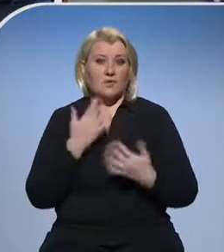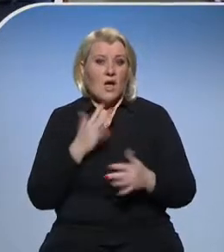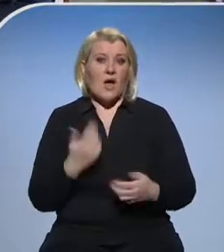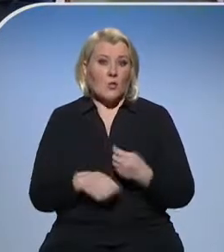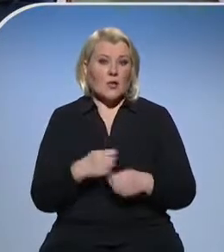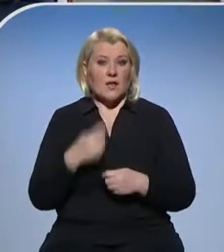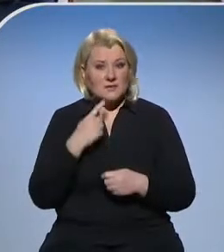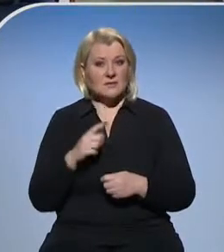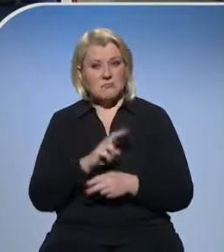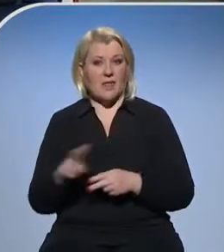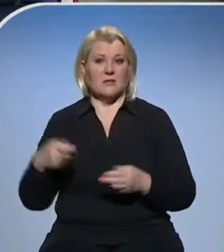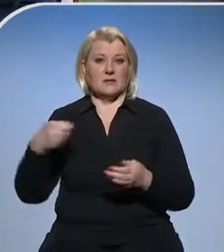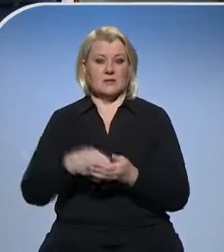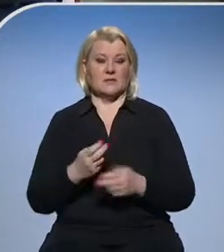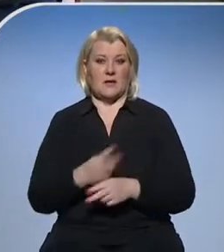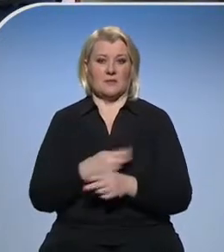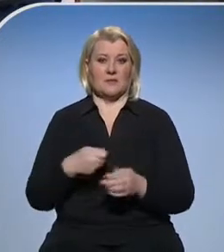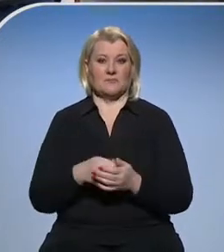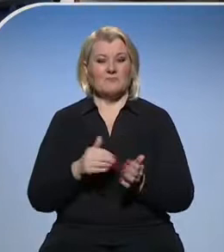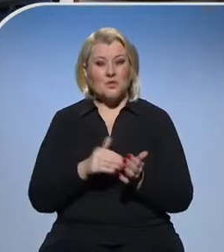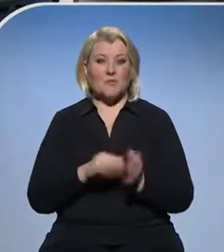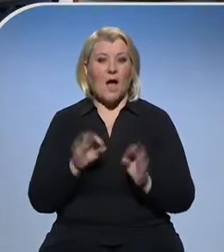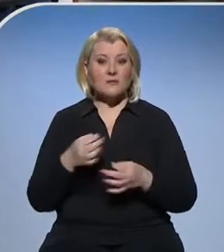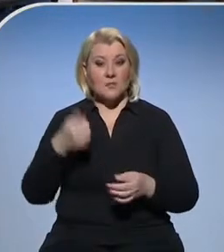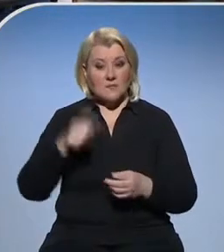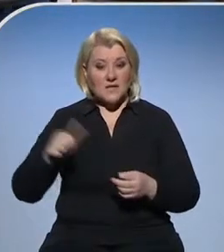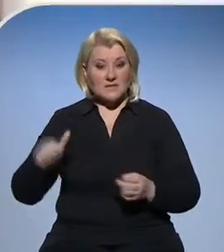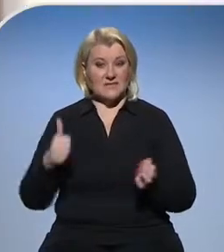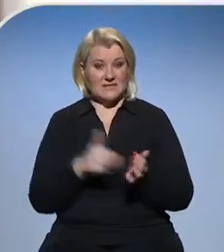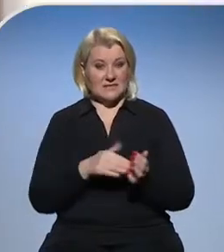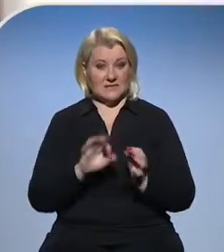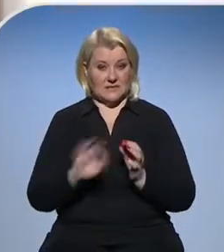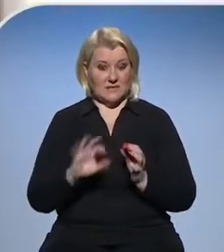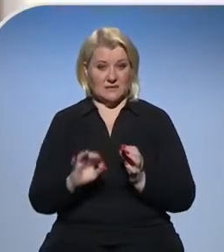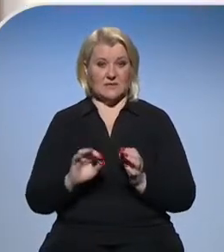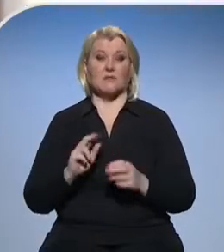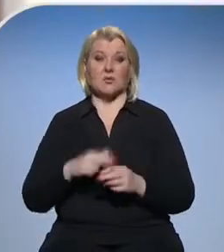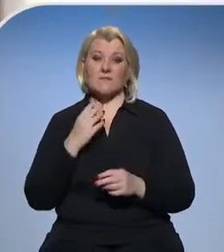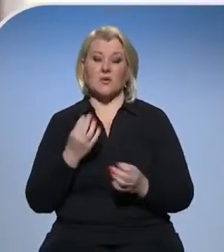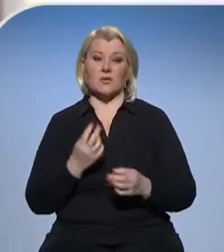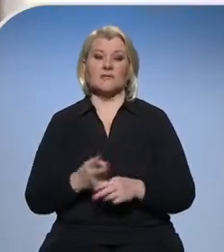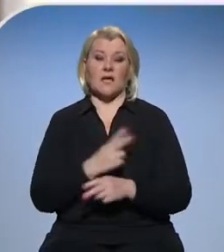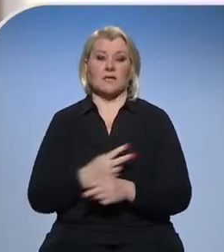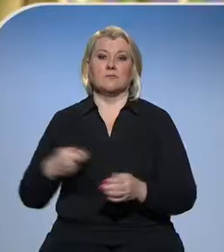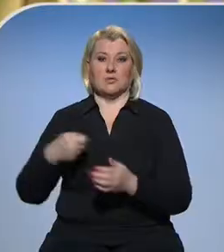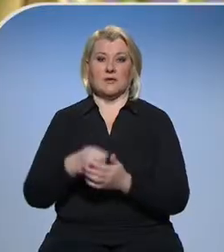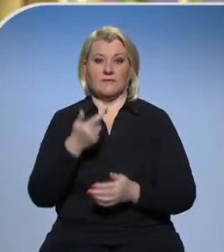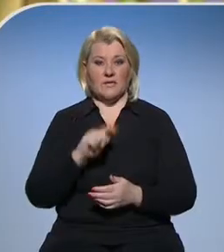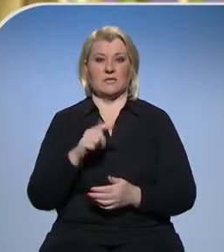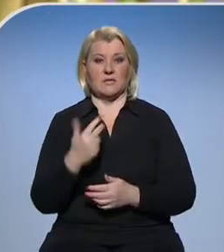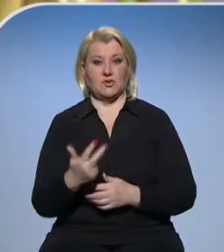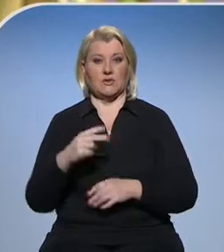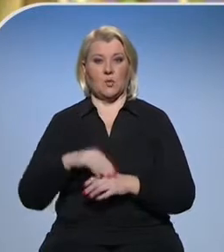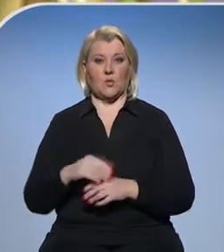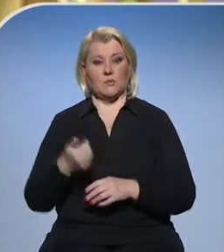maximum? Určitě navýšit ten příspěvek aspoň na 1000 korun měsíčně. A co z toho budou mít? Budou z toho mít státní příspěvek 230 korun